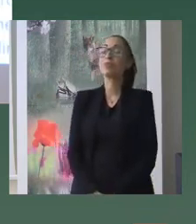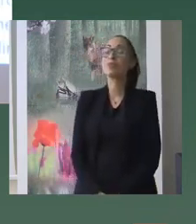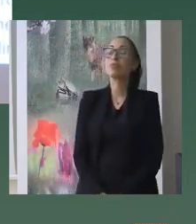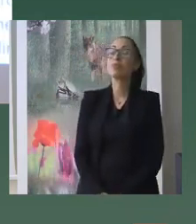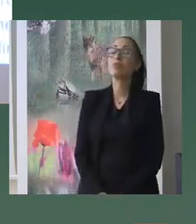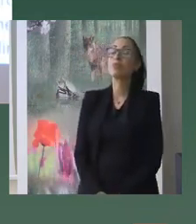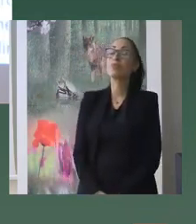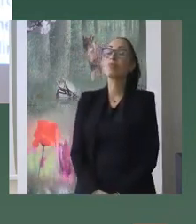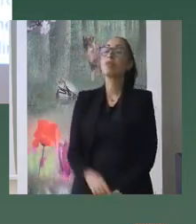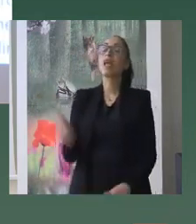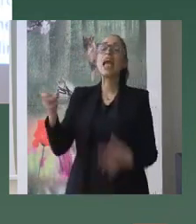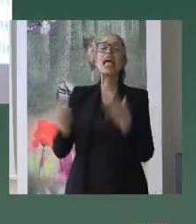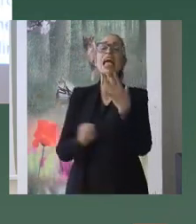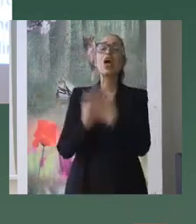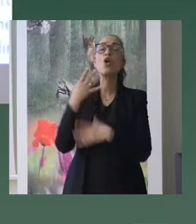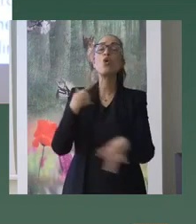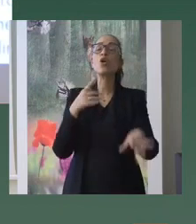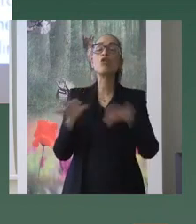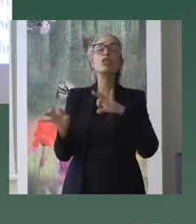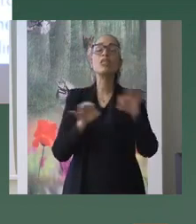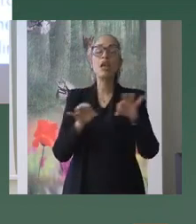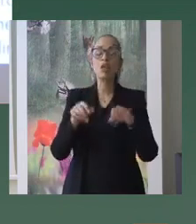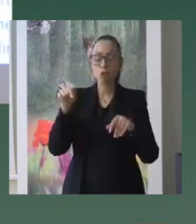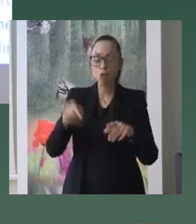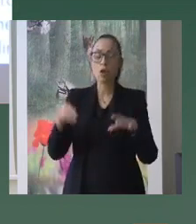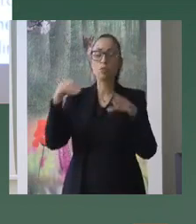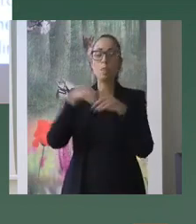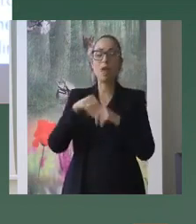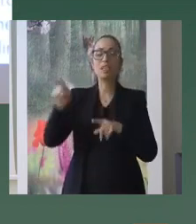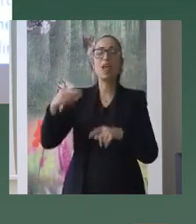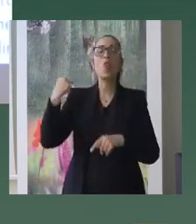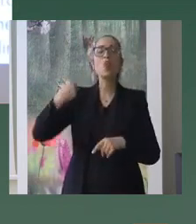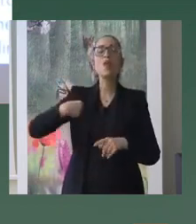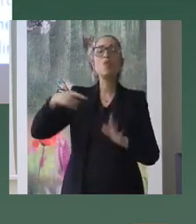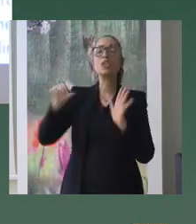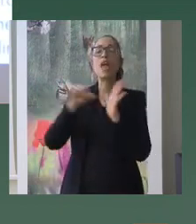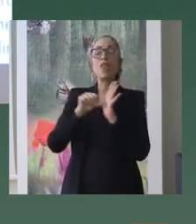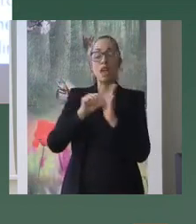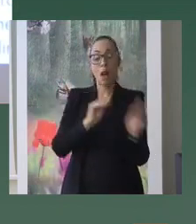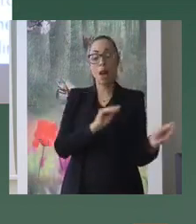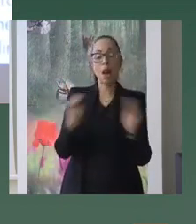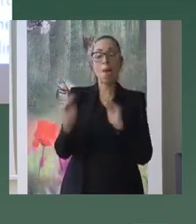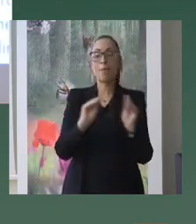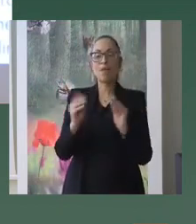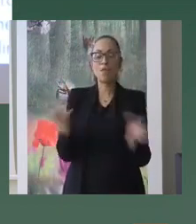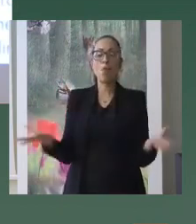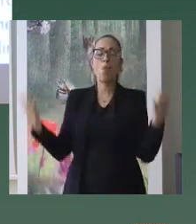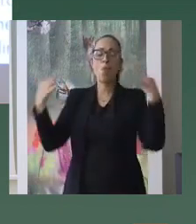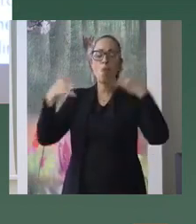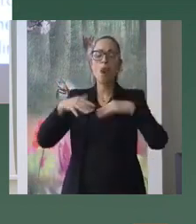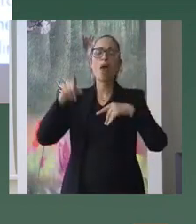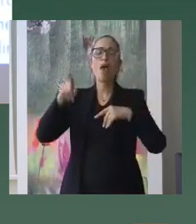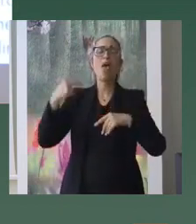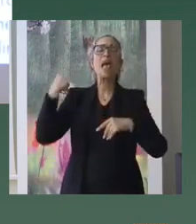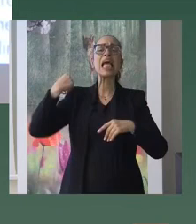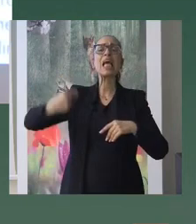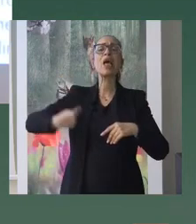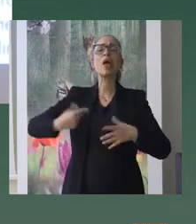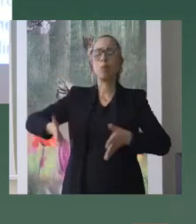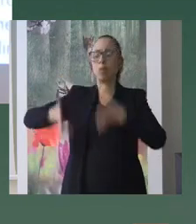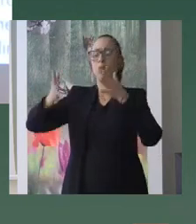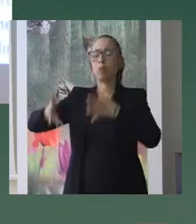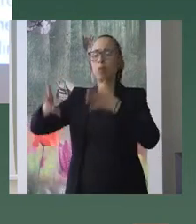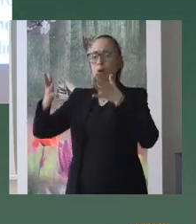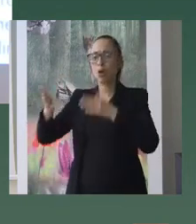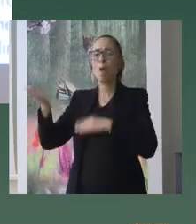Κατά τη γνώμη σας, το καινούργιο σχέδιο που έχει πει τώρα τελευταία ο Δήμος Αθηναίων ότι να μεταφέρει όλα τα Υπουργεία